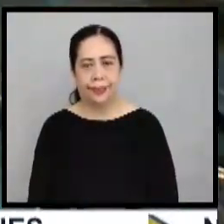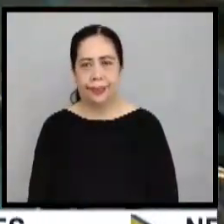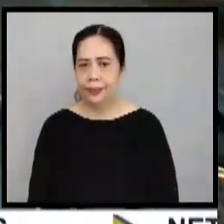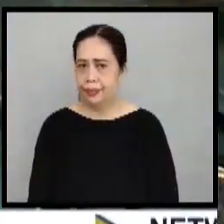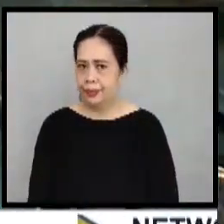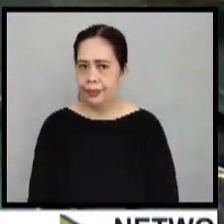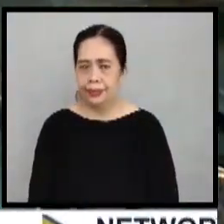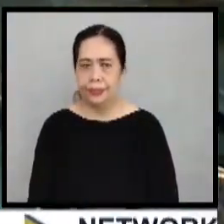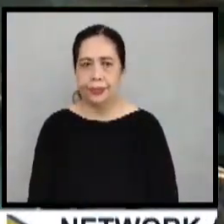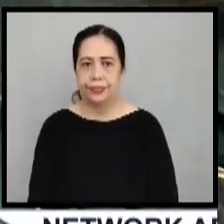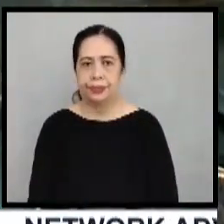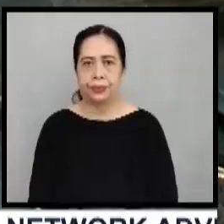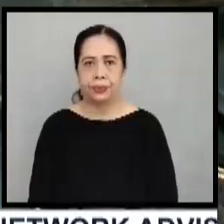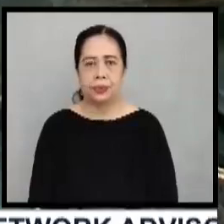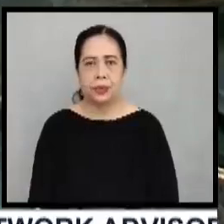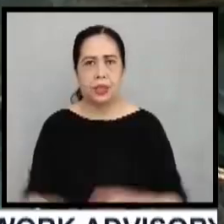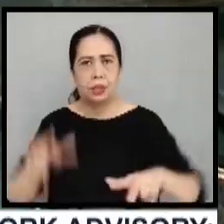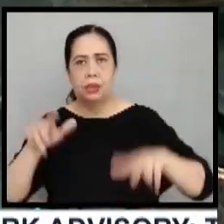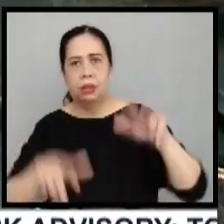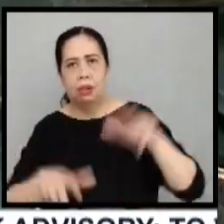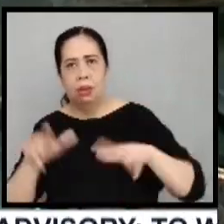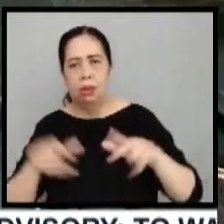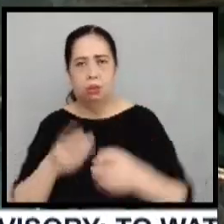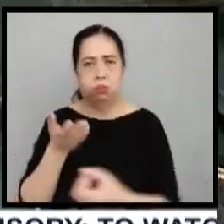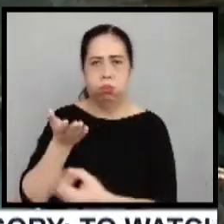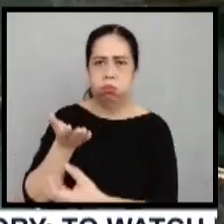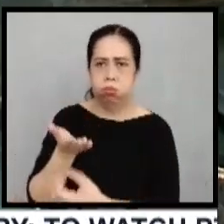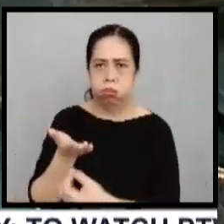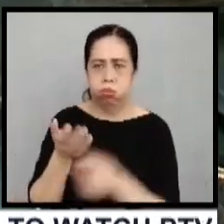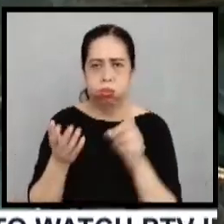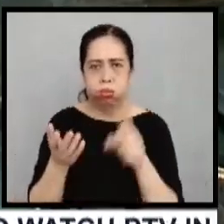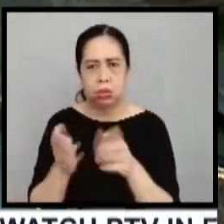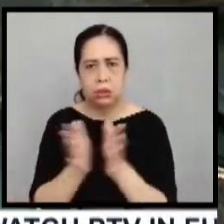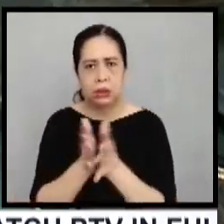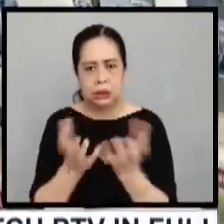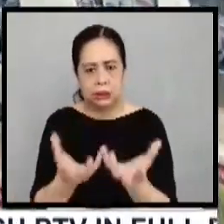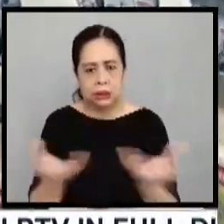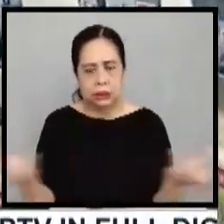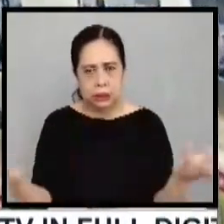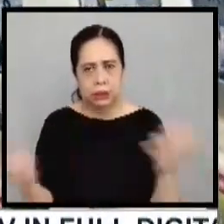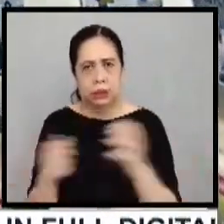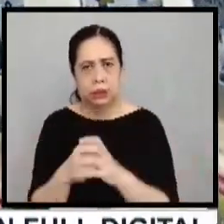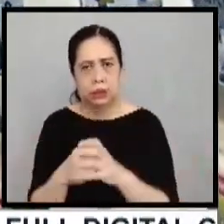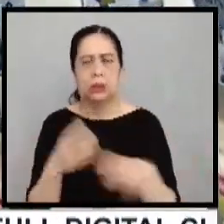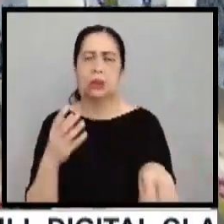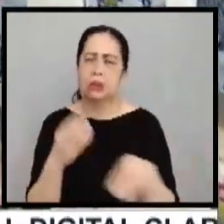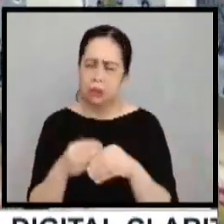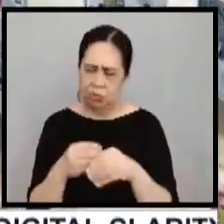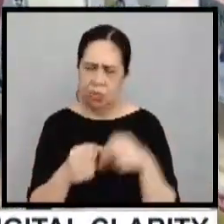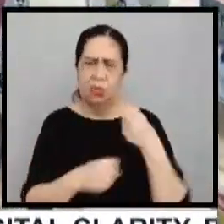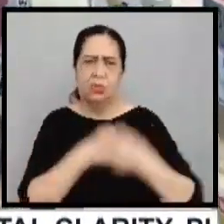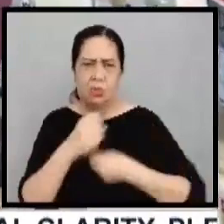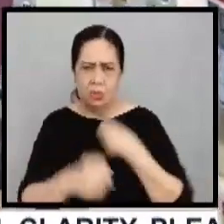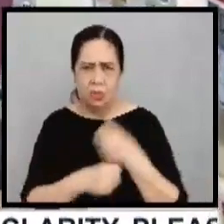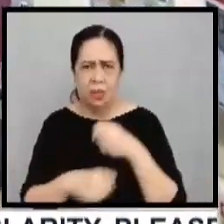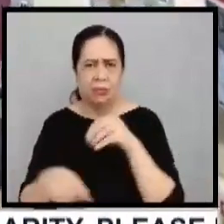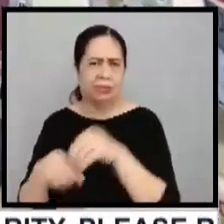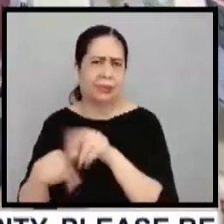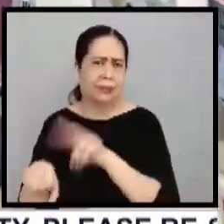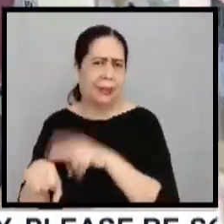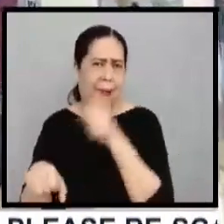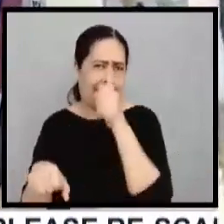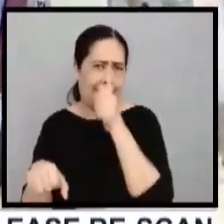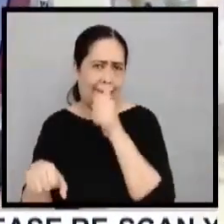Hindi na nga magkandaugaga sa pagluluto sa kanyang karinderya si Dang, dumagdag pang pahirap ang pag-ipon ng tubig sa